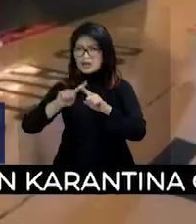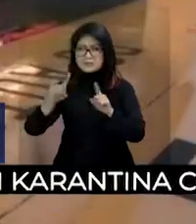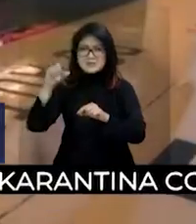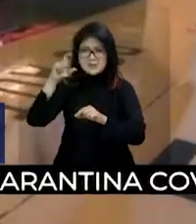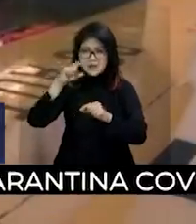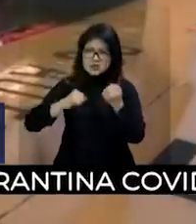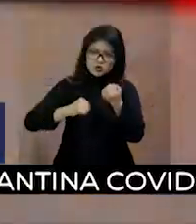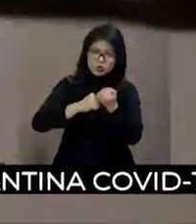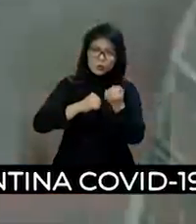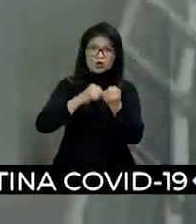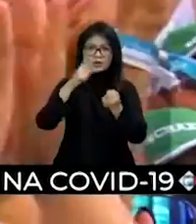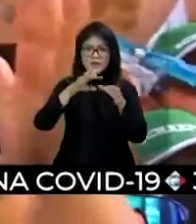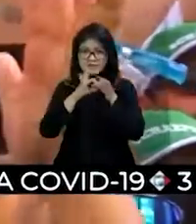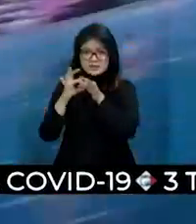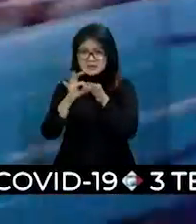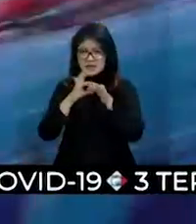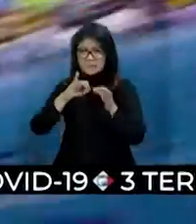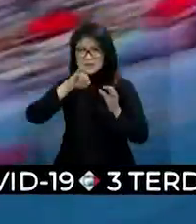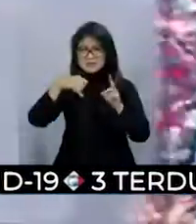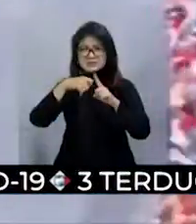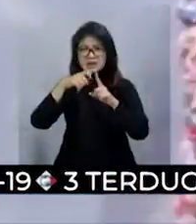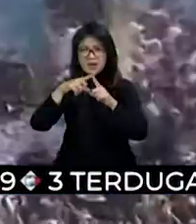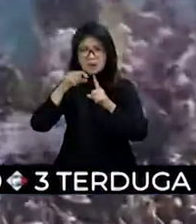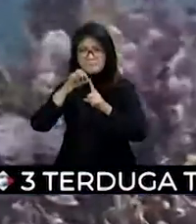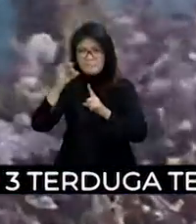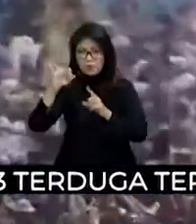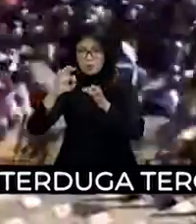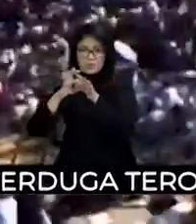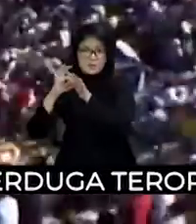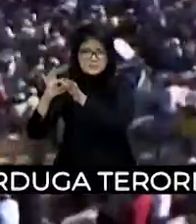dengan Jakpro. Dari Jakarta, Mahathir Muhammad Aristiawan, iNews melaporkan.